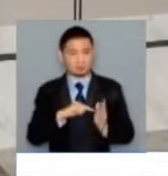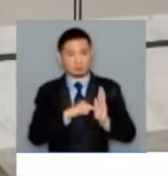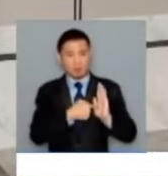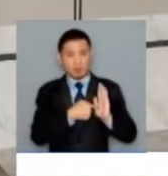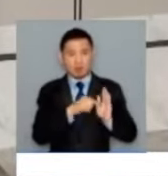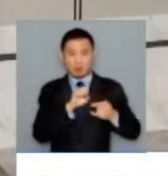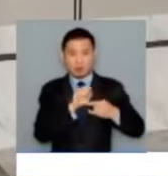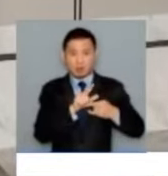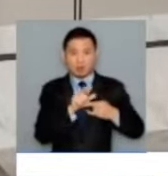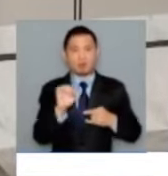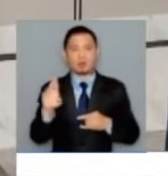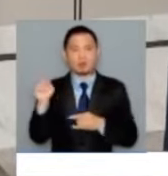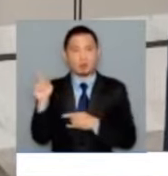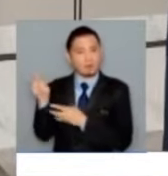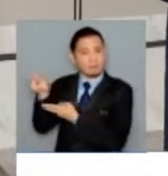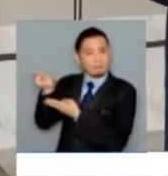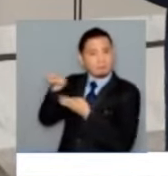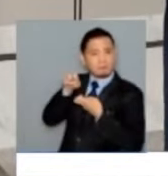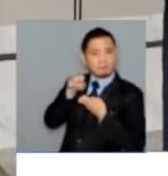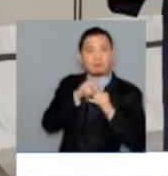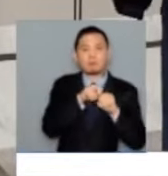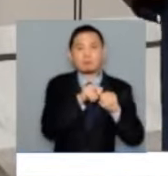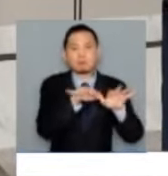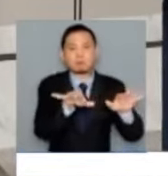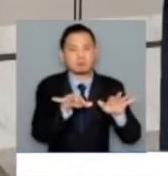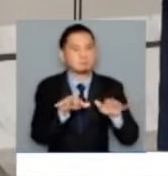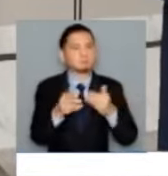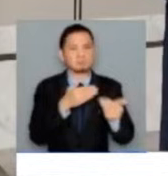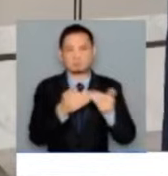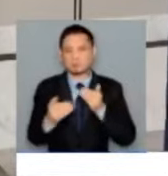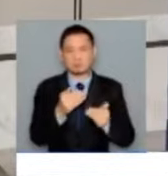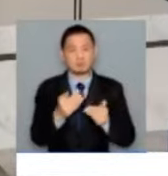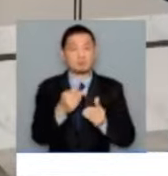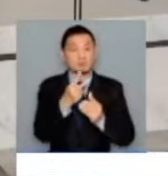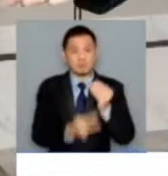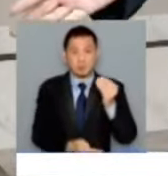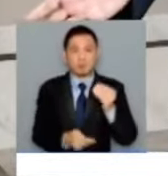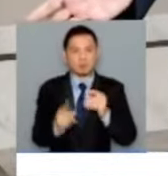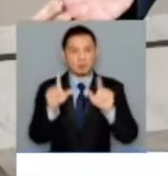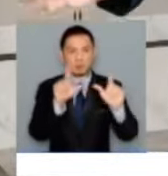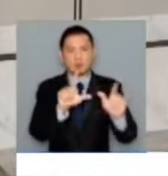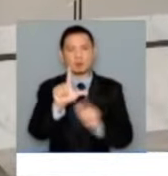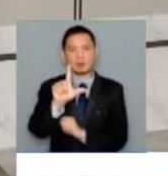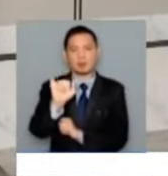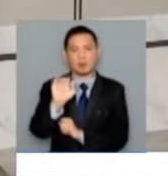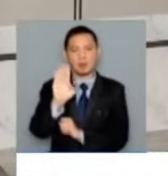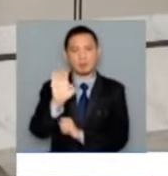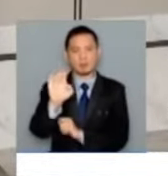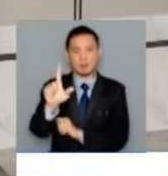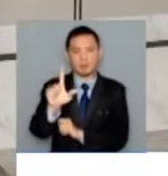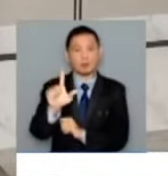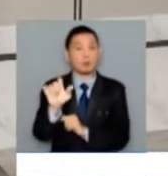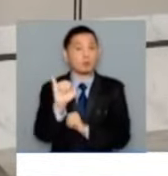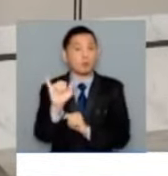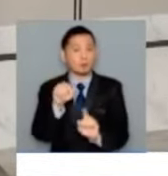anonymous source kayo, maaari pa rin kaso ng libel o cyber libel na mas mataas ang